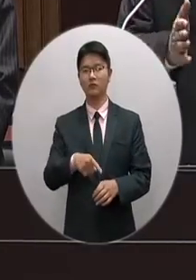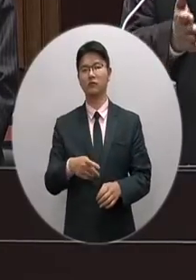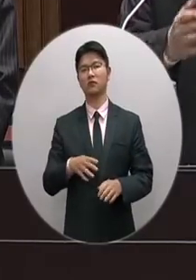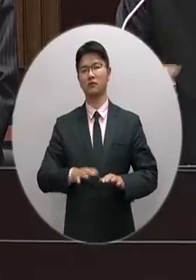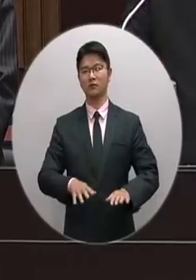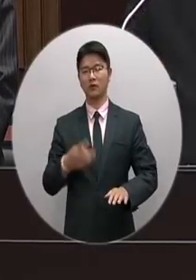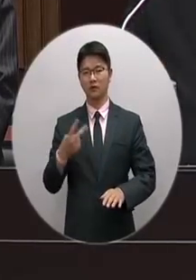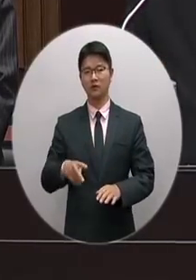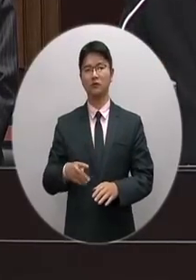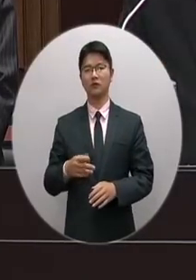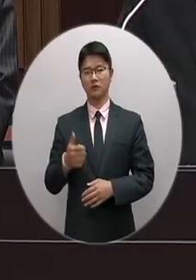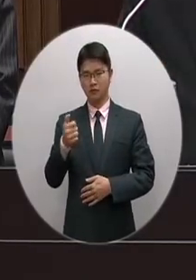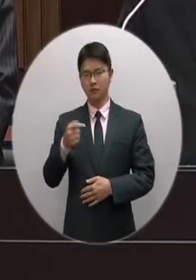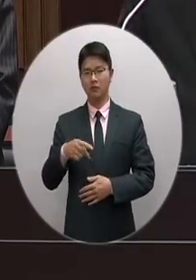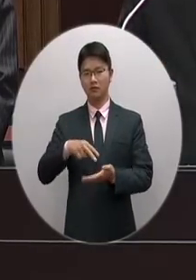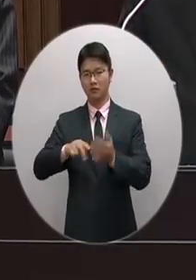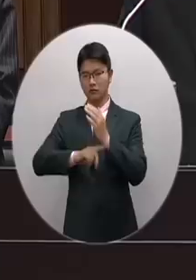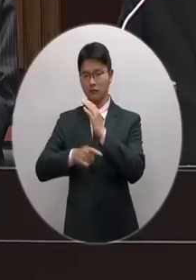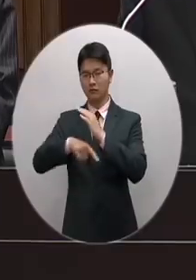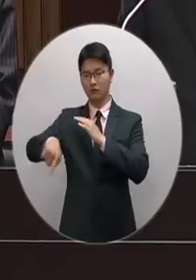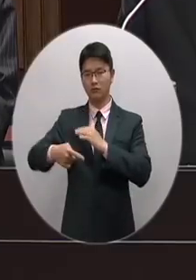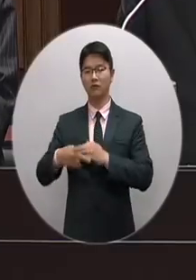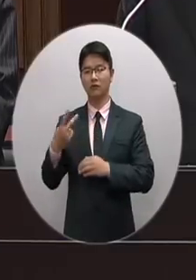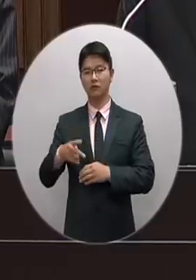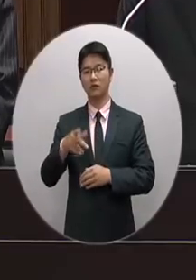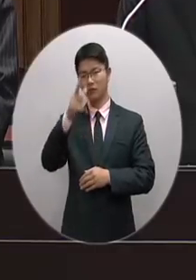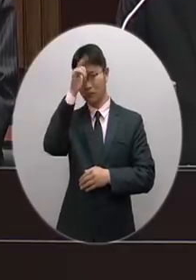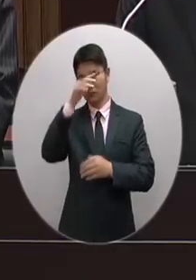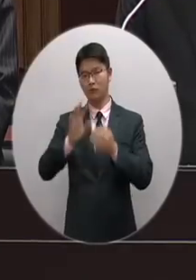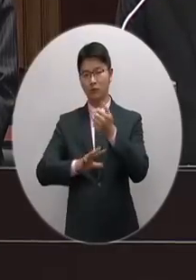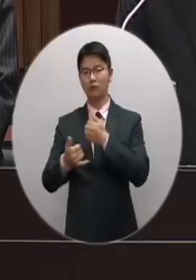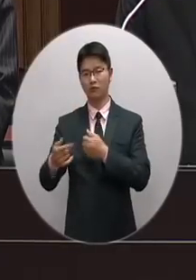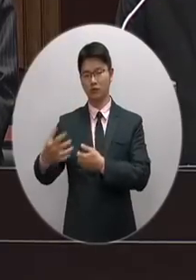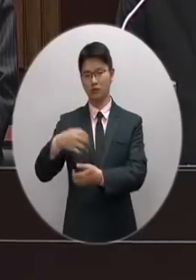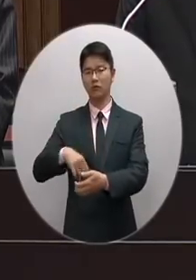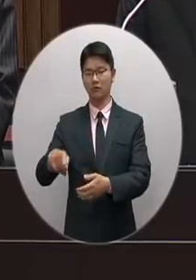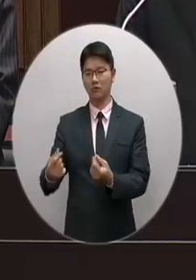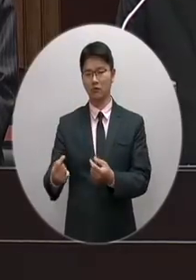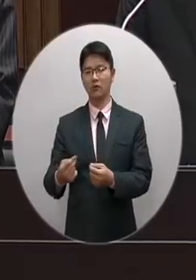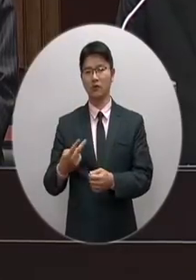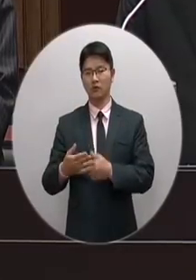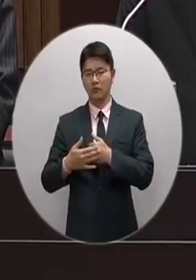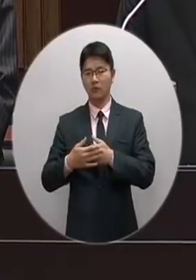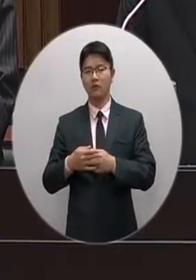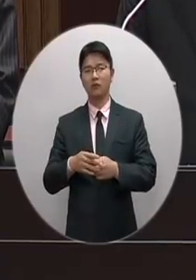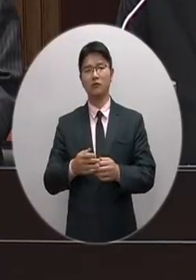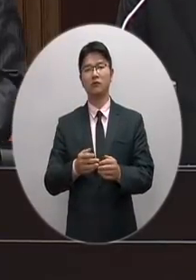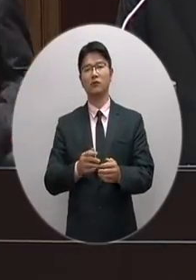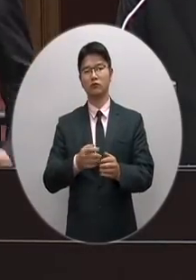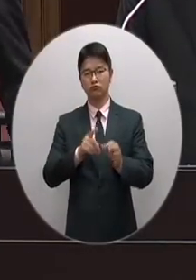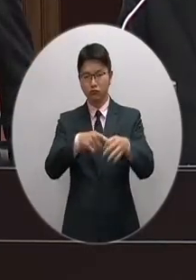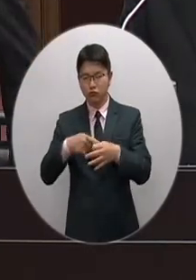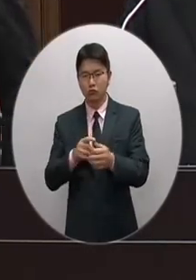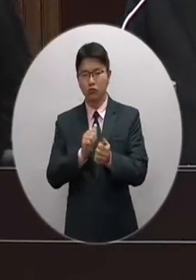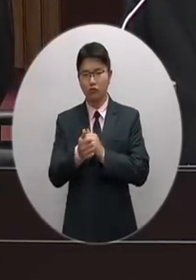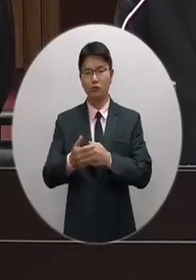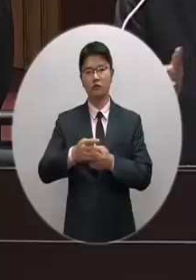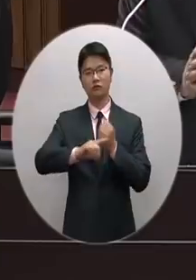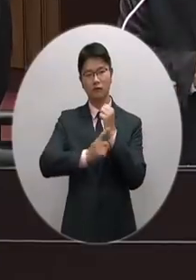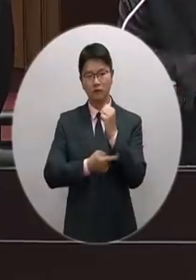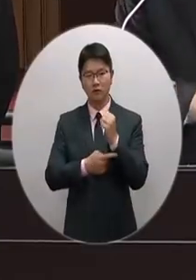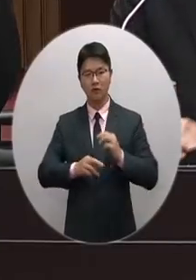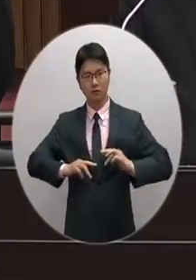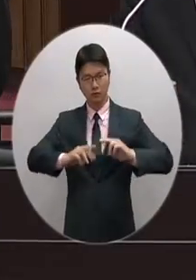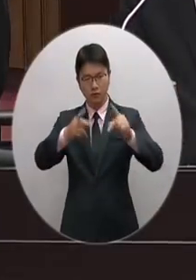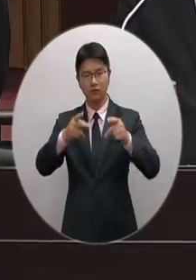我们也感谢立法院包括黄委员在内通过了所得税法的修正案，所以呢未